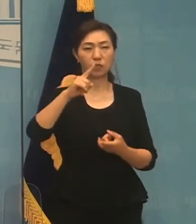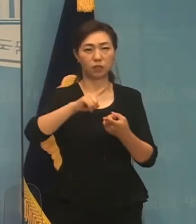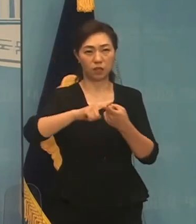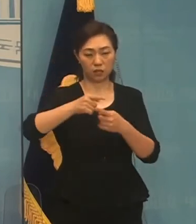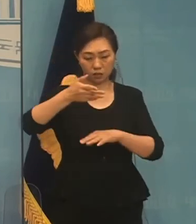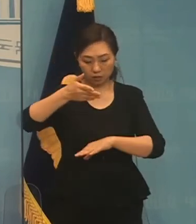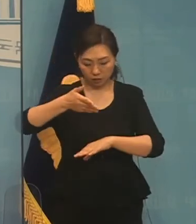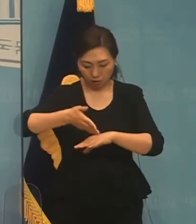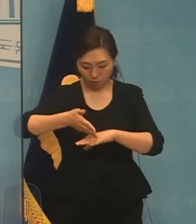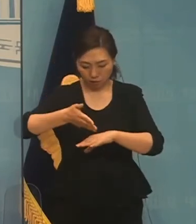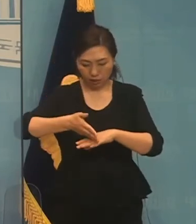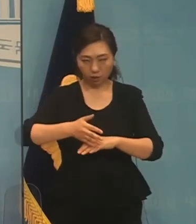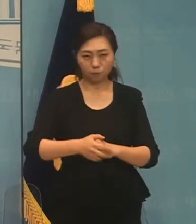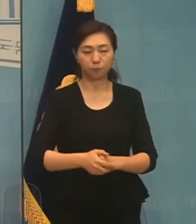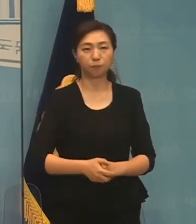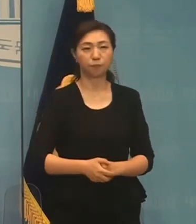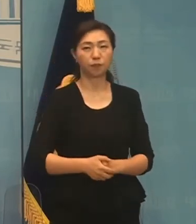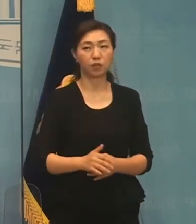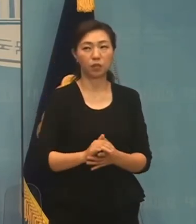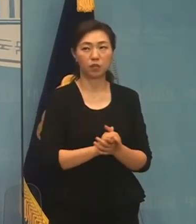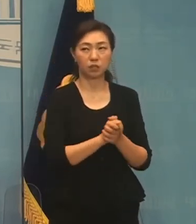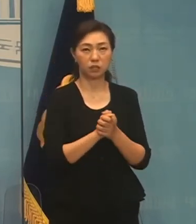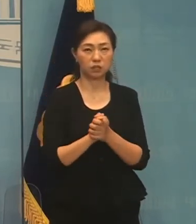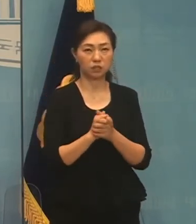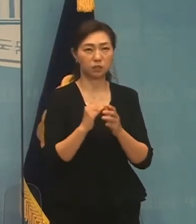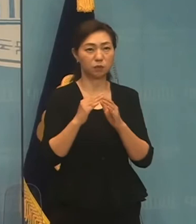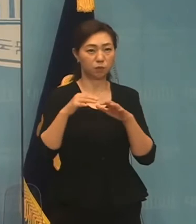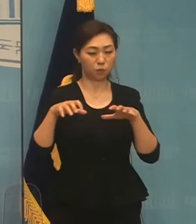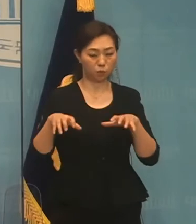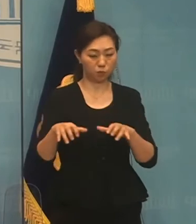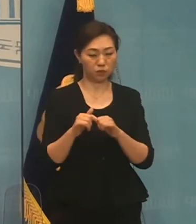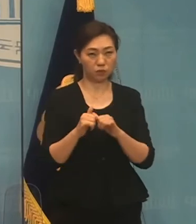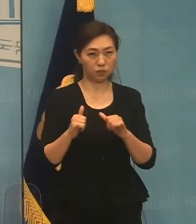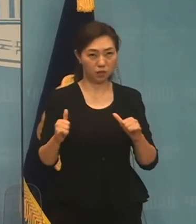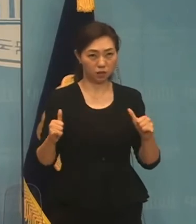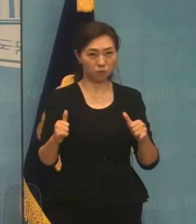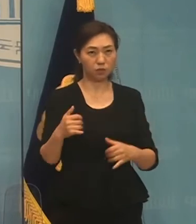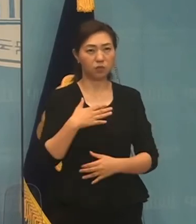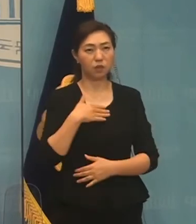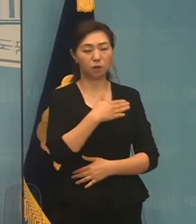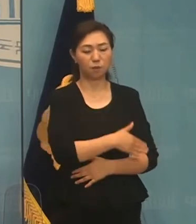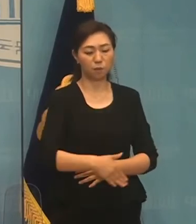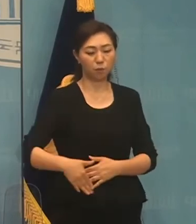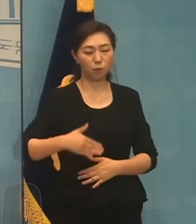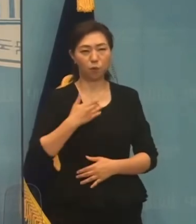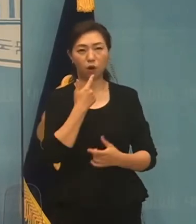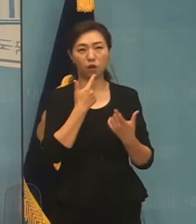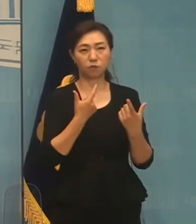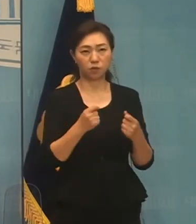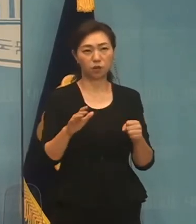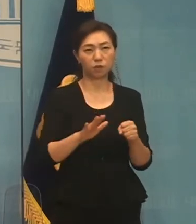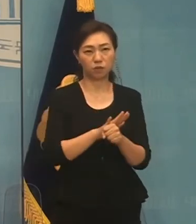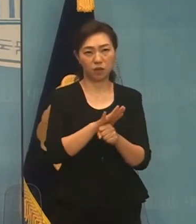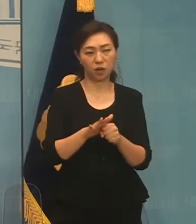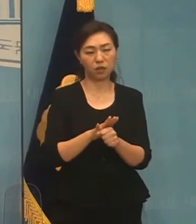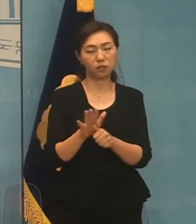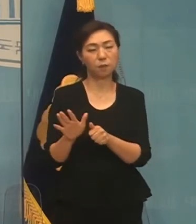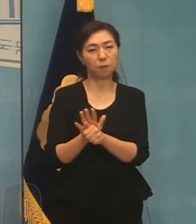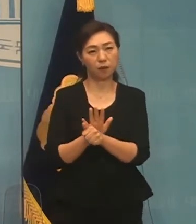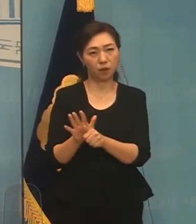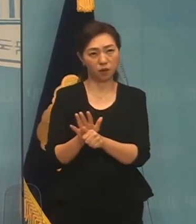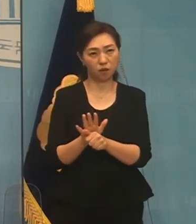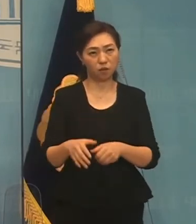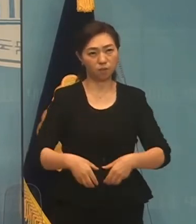감사, 이웃을 내 몸같이 사랑하는 배려, 세